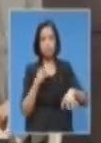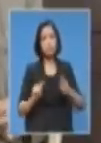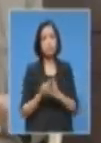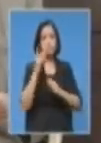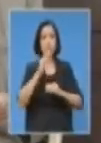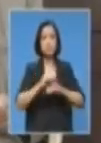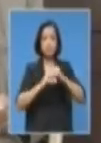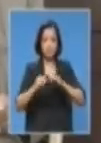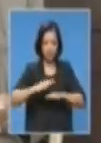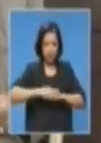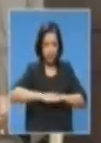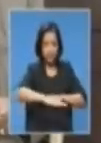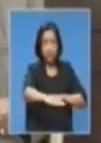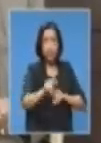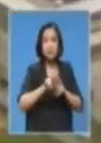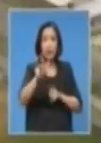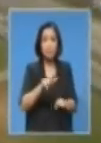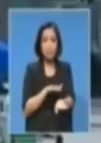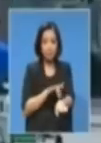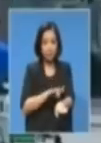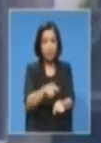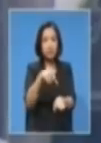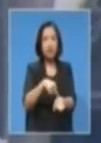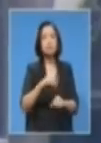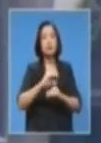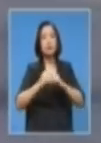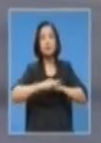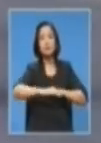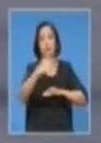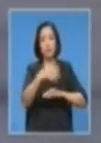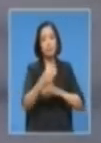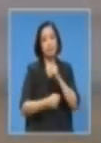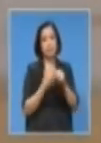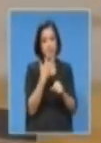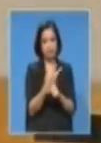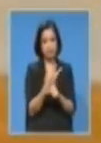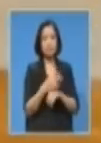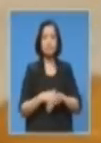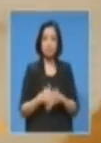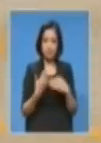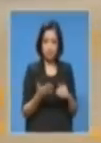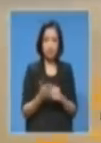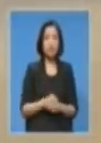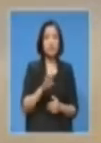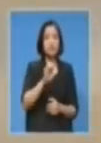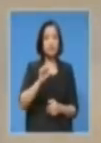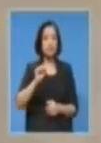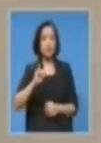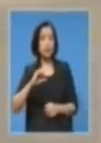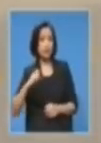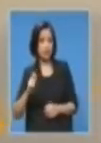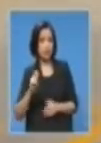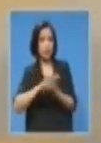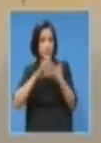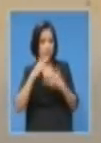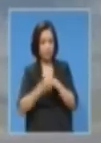อสร้างทางวิ่งที่3นะครับจะใช้เวลาประมาณ3ปีเราคาดว่าถ้ากรณี EHIA เนี่ยและเสร็จภาย